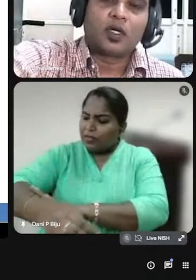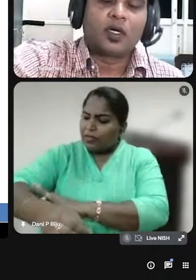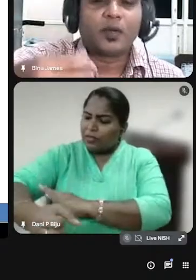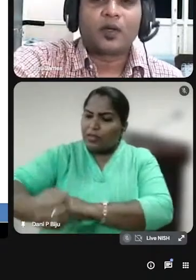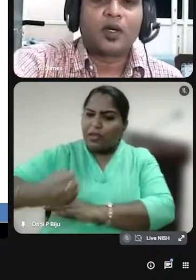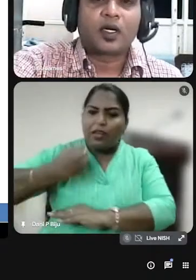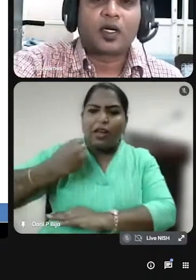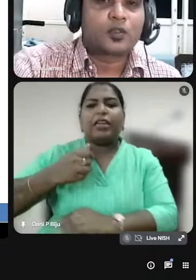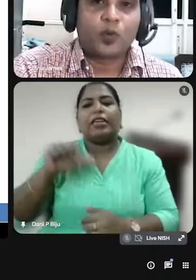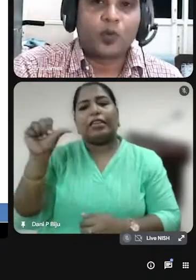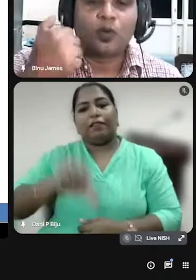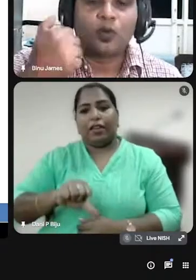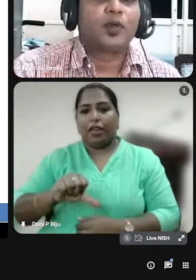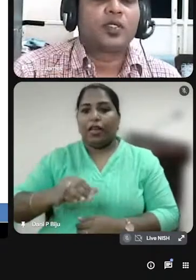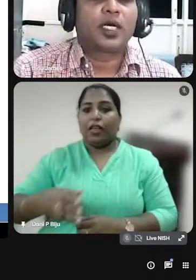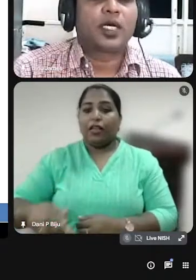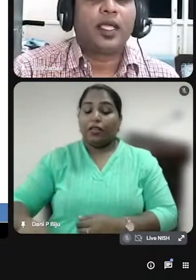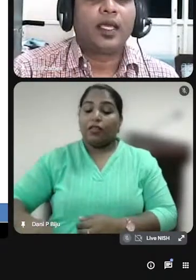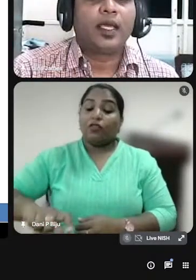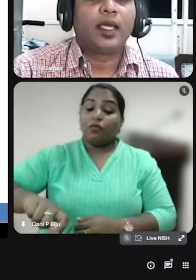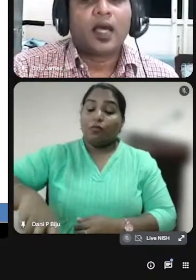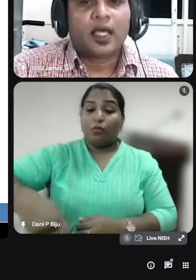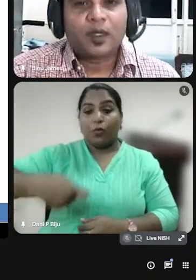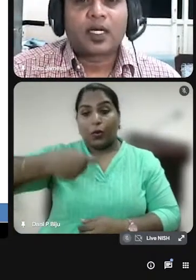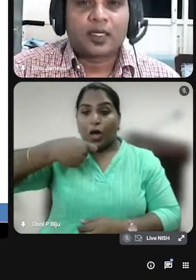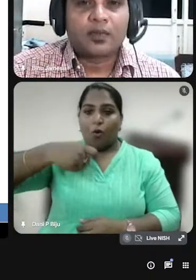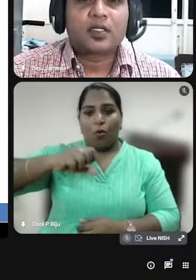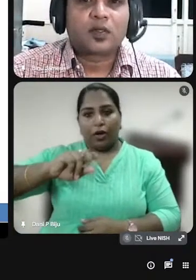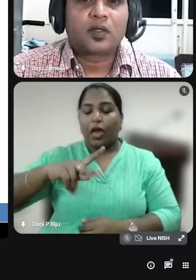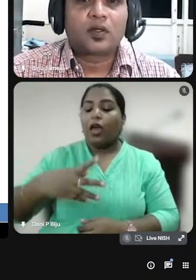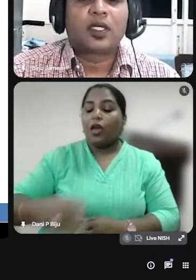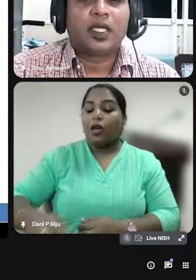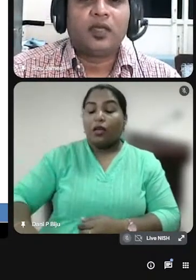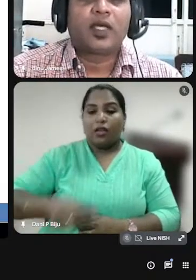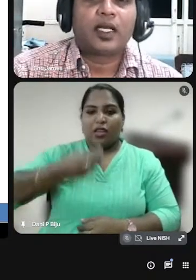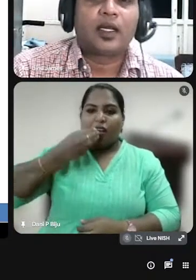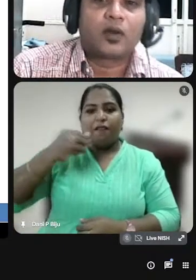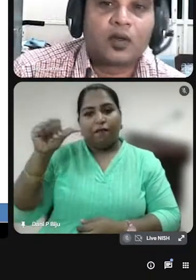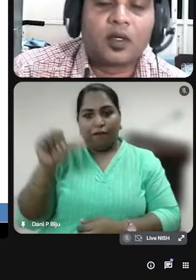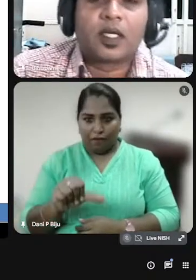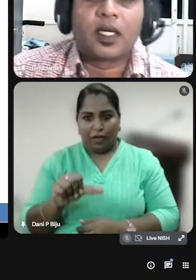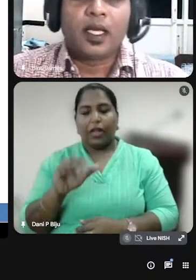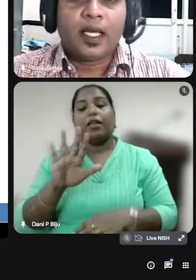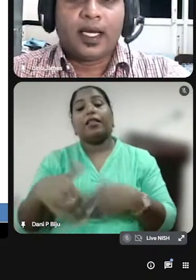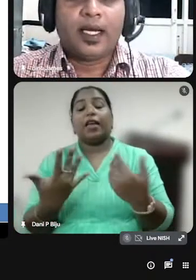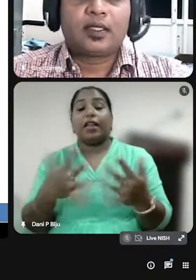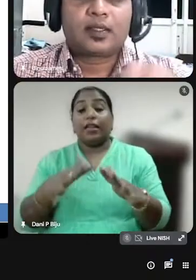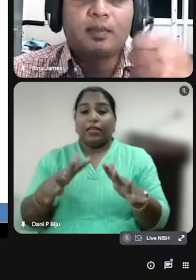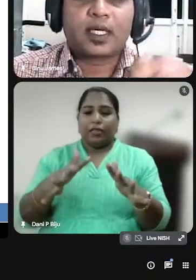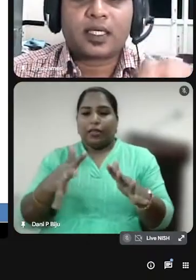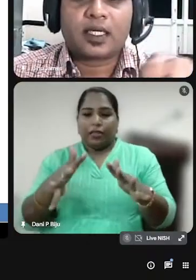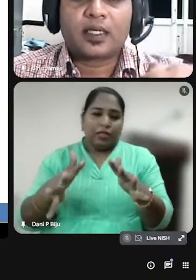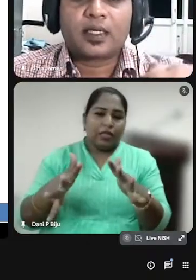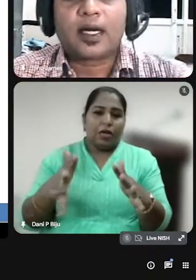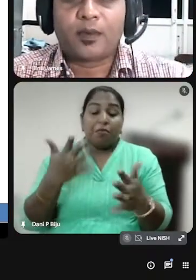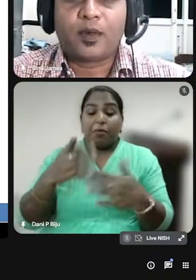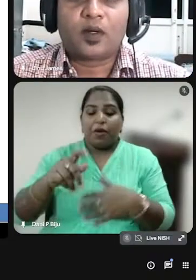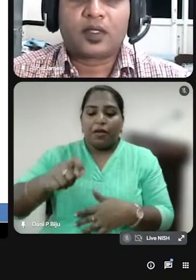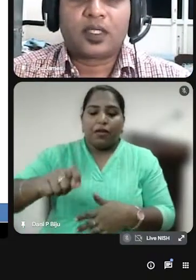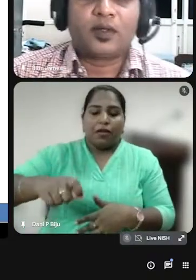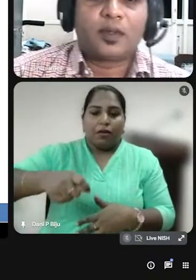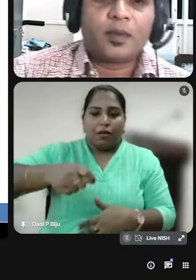ബുദ്ധിമുട്ടുണ്ടാവും. അതുകൊണ്ടാണ് മിക്കവാറും ആൾക്കാർ സ്പൂൺ ഉപയോഗിച്ച് കഴിക്കുക. അതുപോലെ ട്രെമേഴ്സ് ഉള്ളതുകൊണ്ട് തന്നെ, ഈ വിറയലുള്ളത് കൊണ്ട് തന്നെ എടുക്കുന്ന